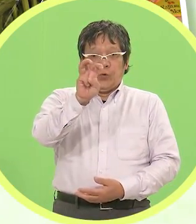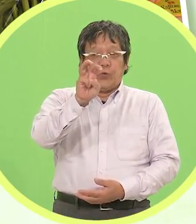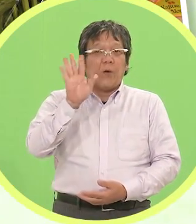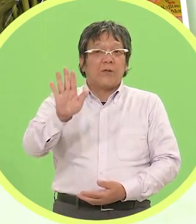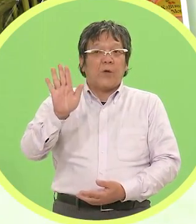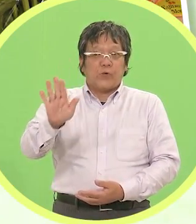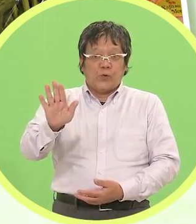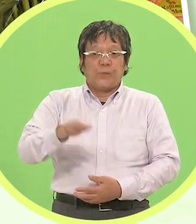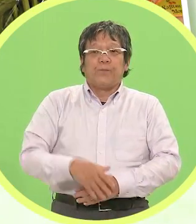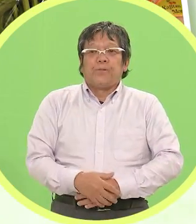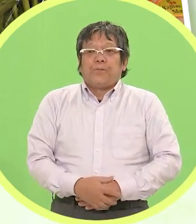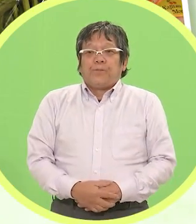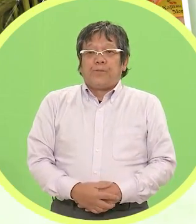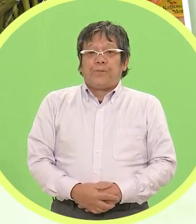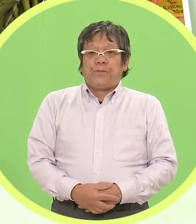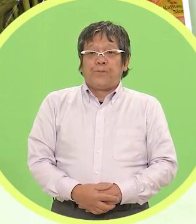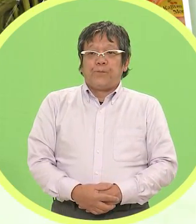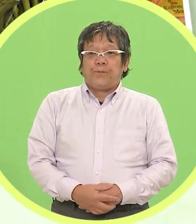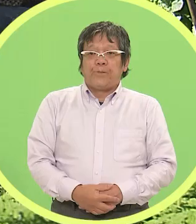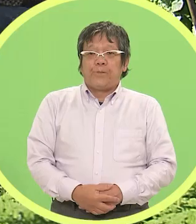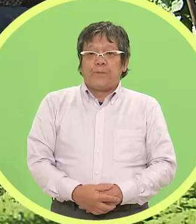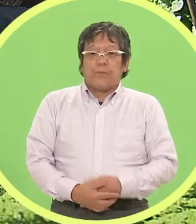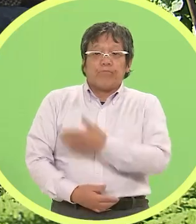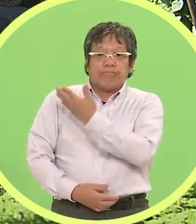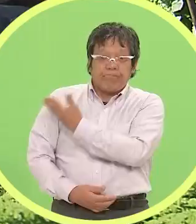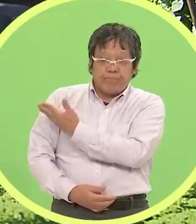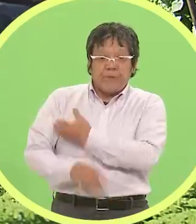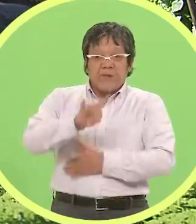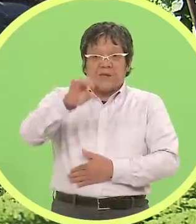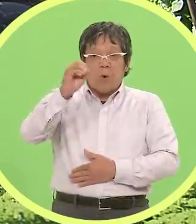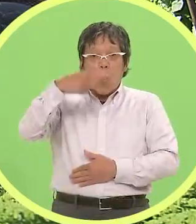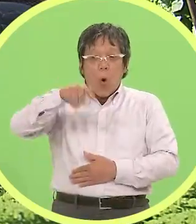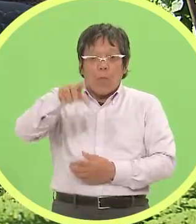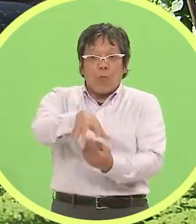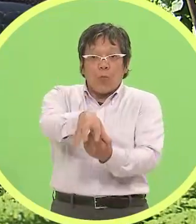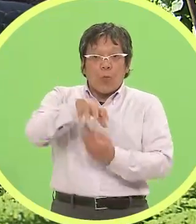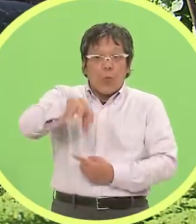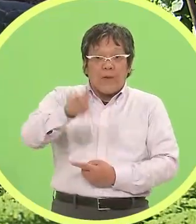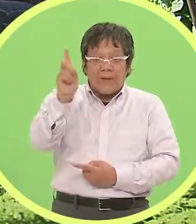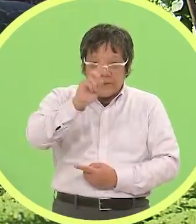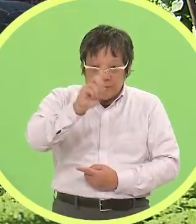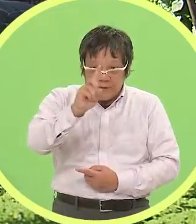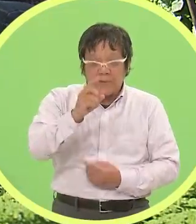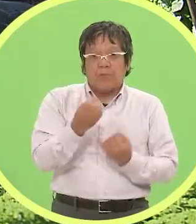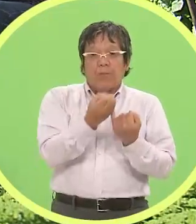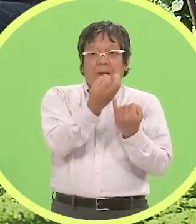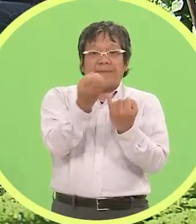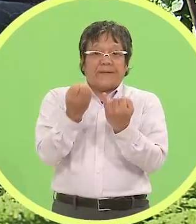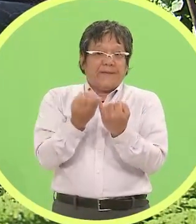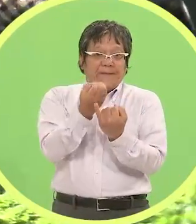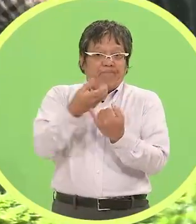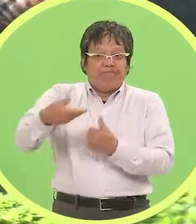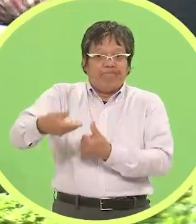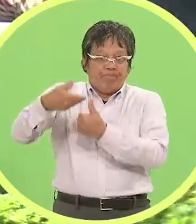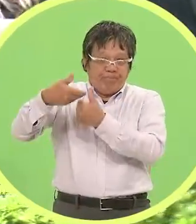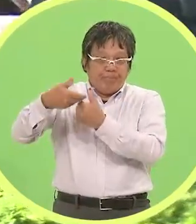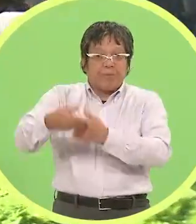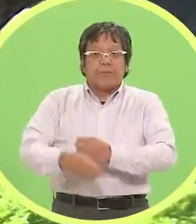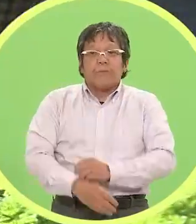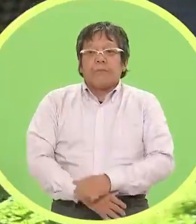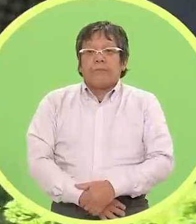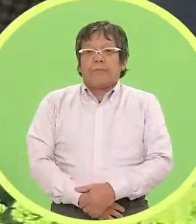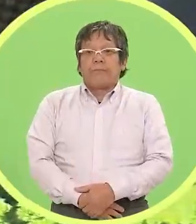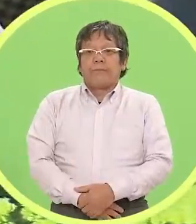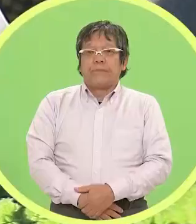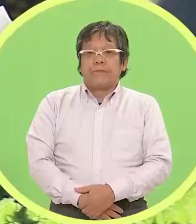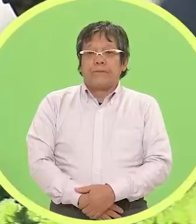そ30の郷土推奨産品があります。こちらの祇園の農園では郷土推奨産品の一つパセリを栽